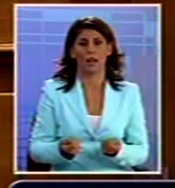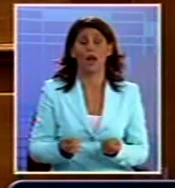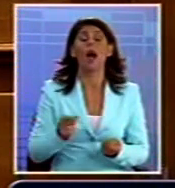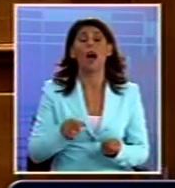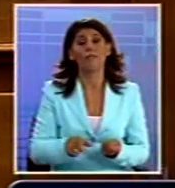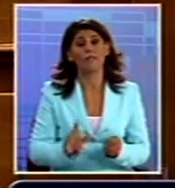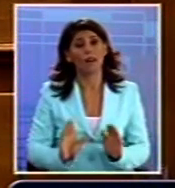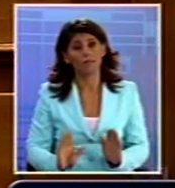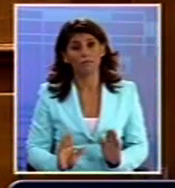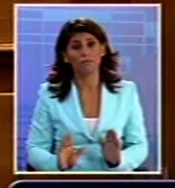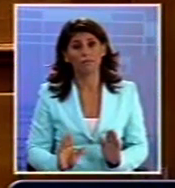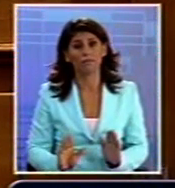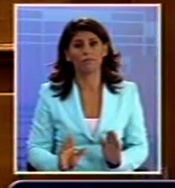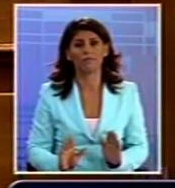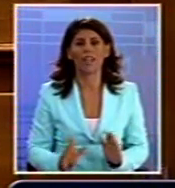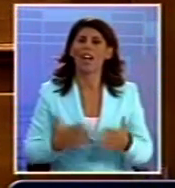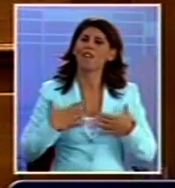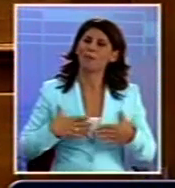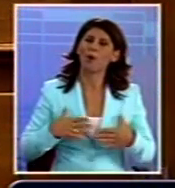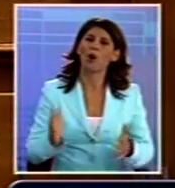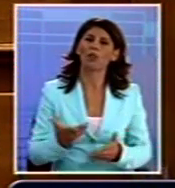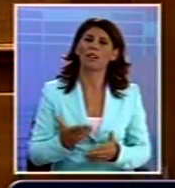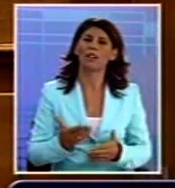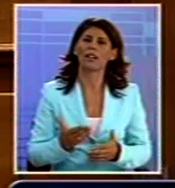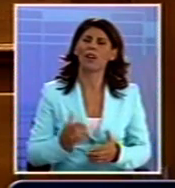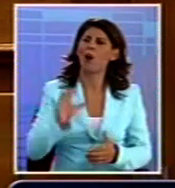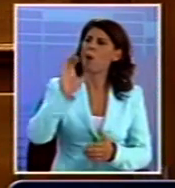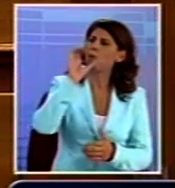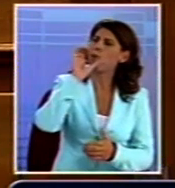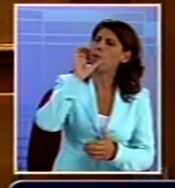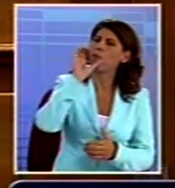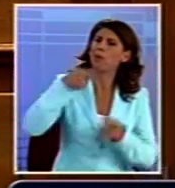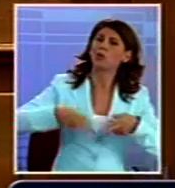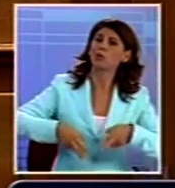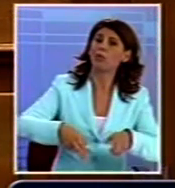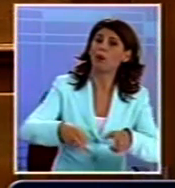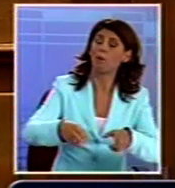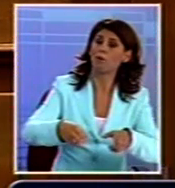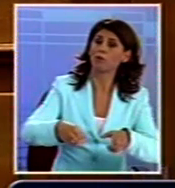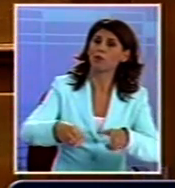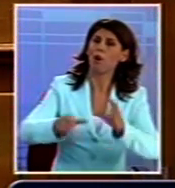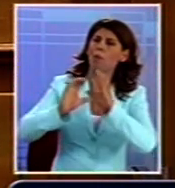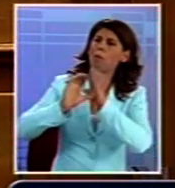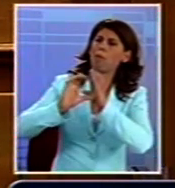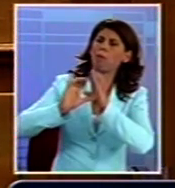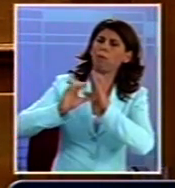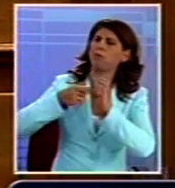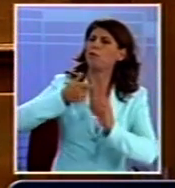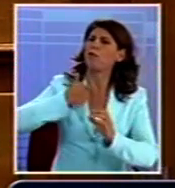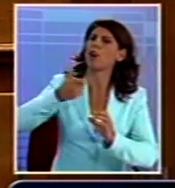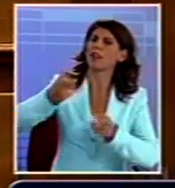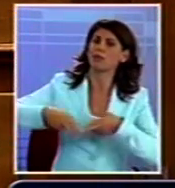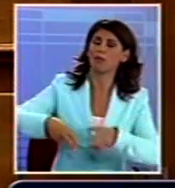Αυτά βέβαια φοριούνται πολύ όταν κρατάτε μια ντουντούκα στους δρόμους. Τώρα όμως που βρίσκεστε στη Βουλή, στη θέση